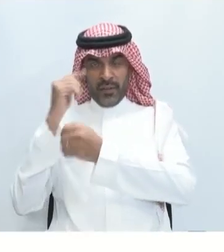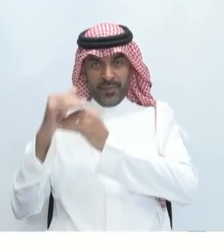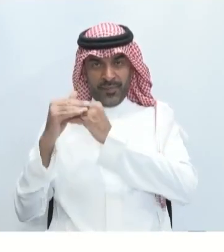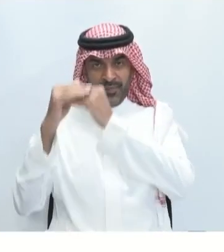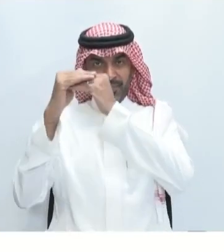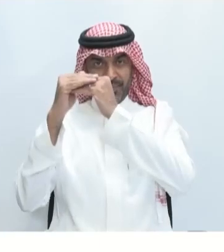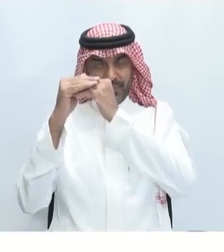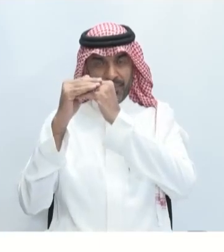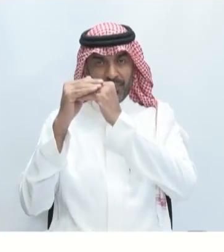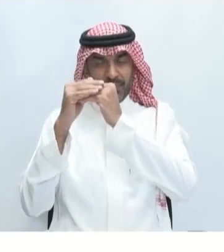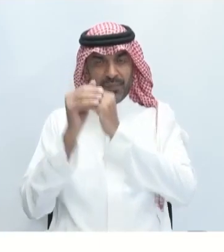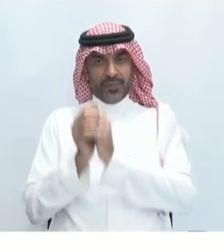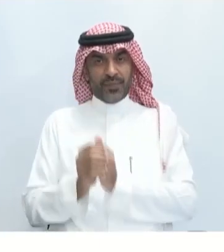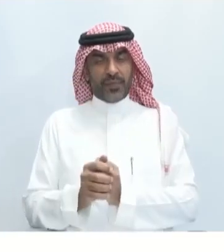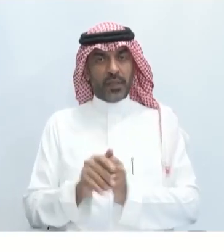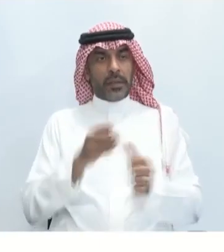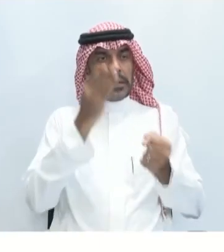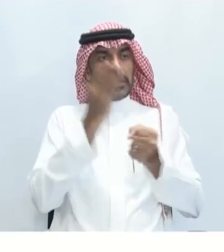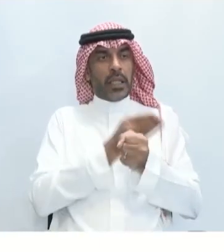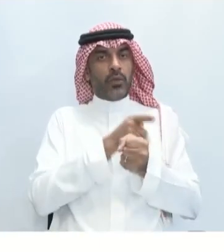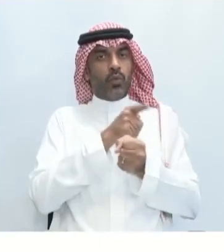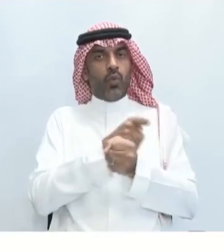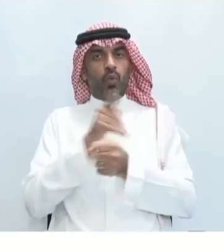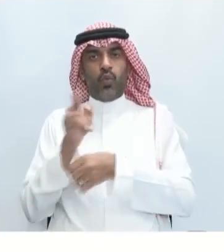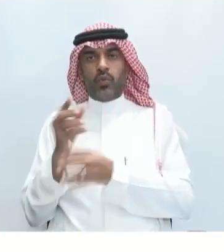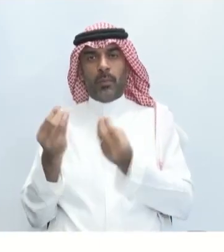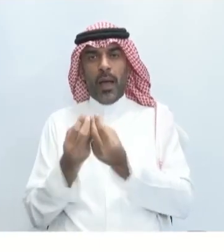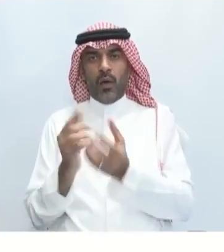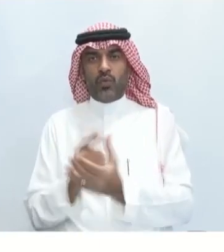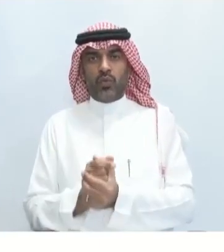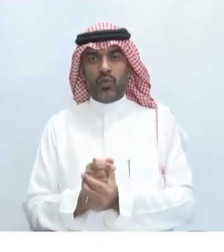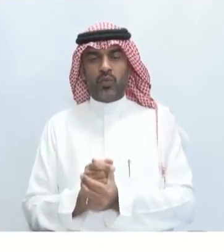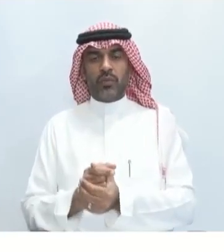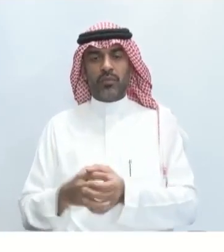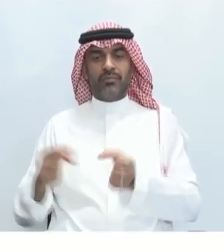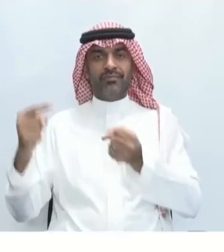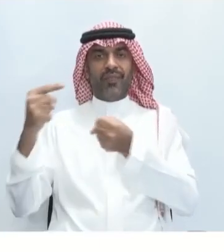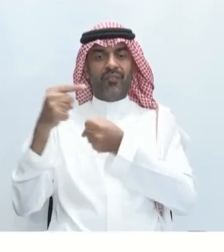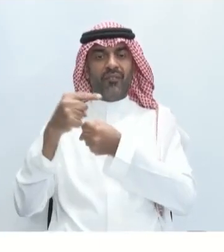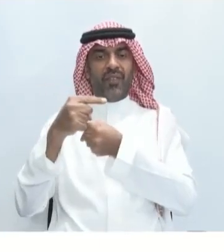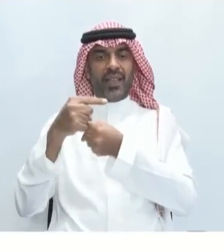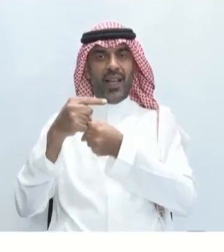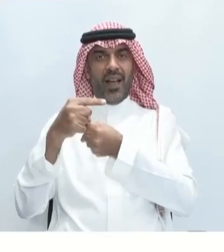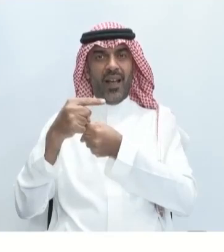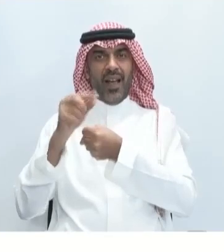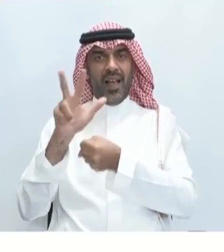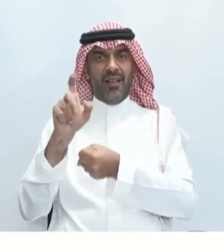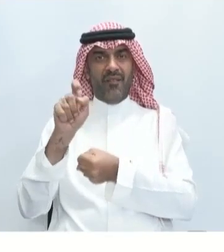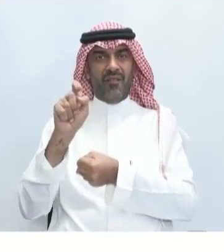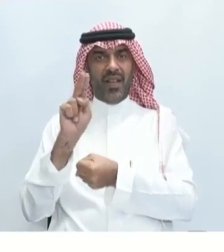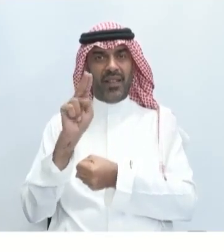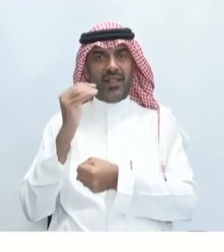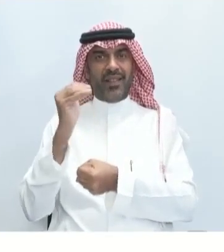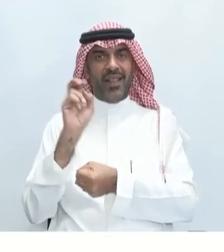الرفع فما الذي يدل على النصب ما رايكم نقول الفتحه احسنتم